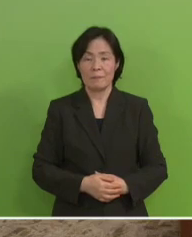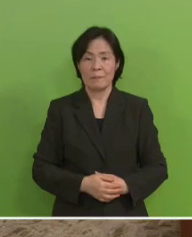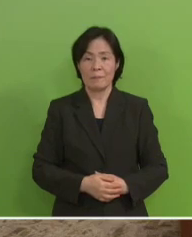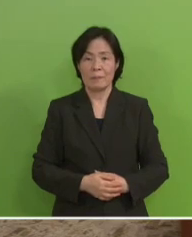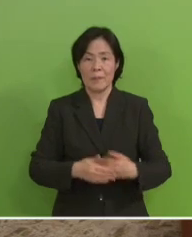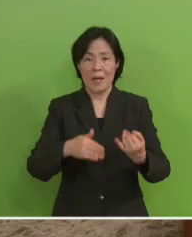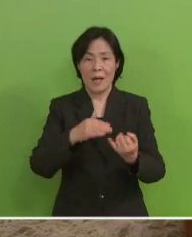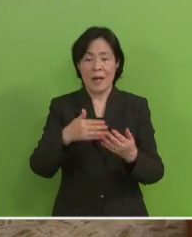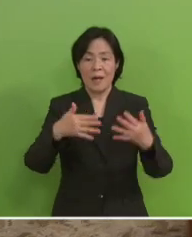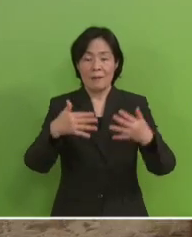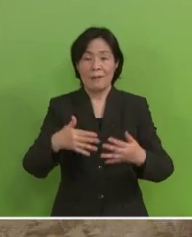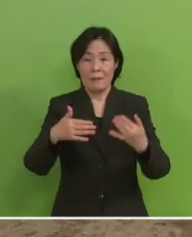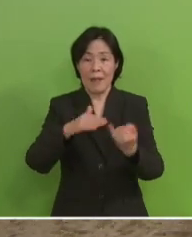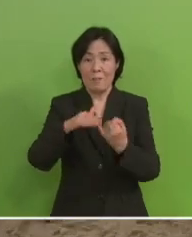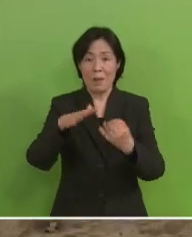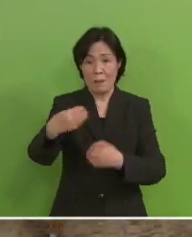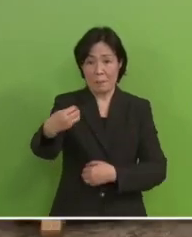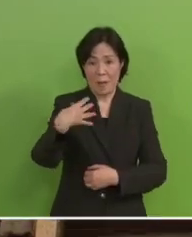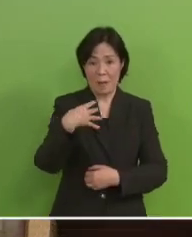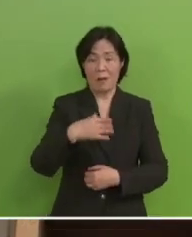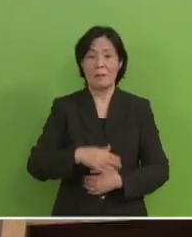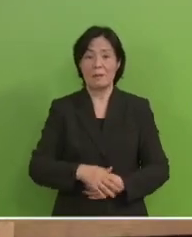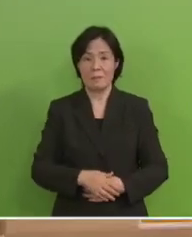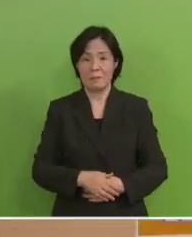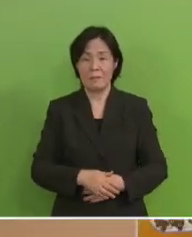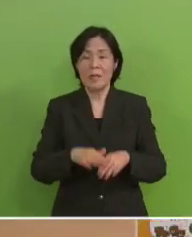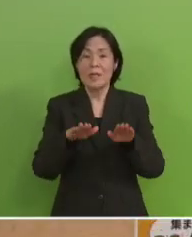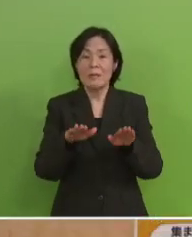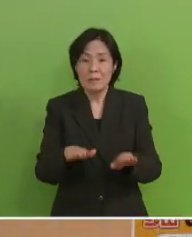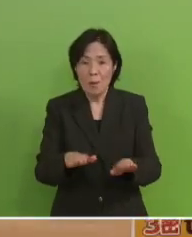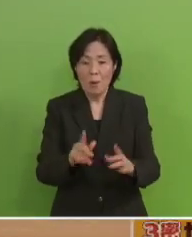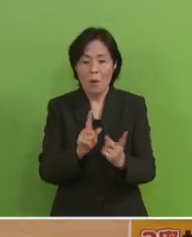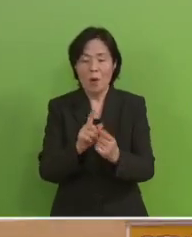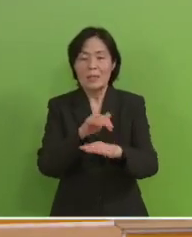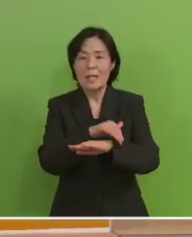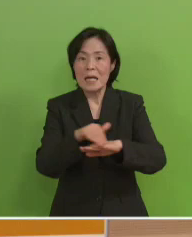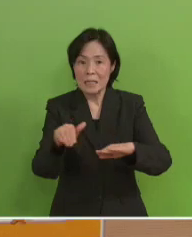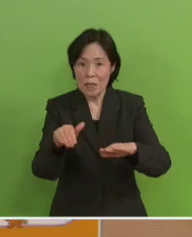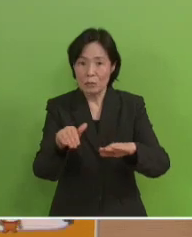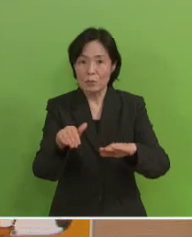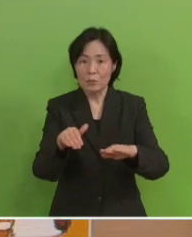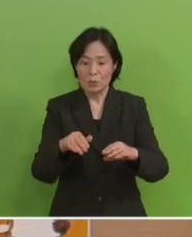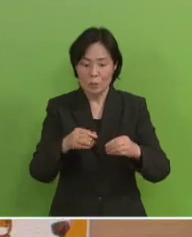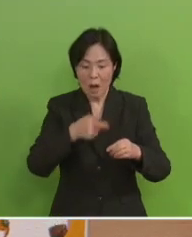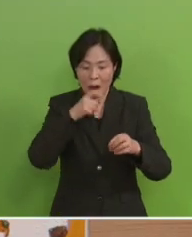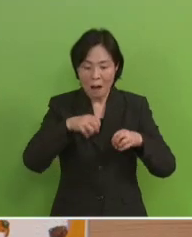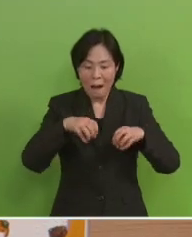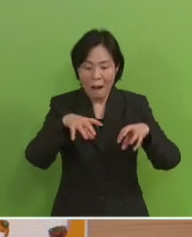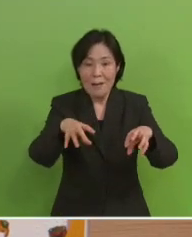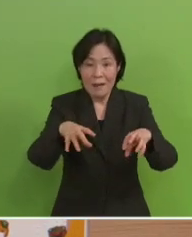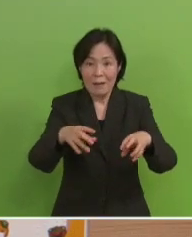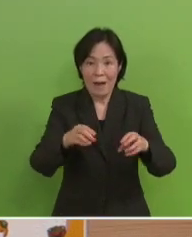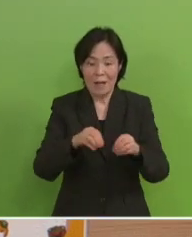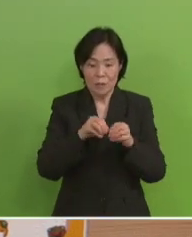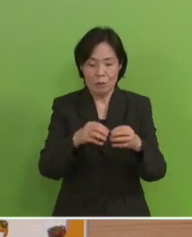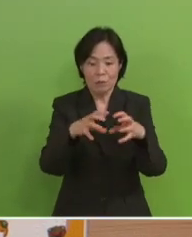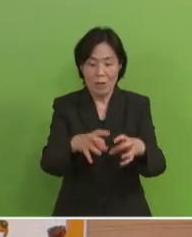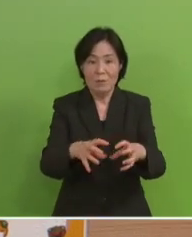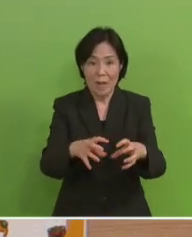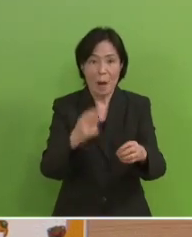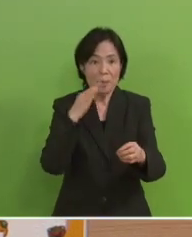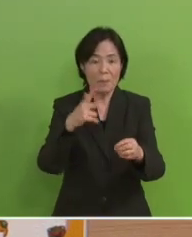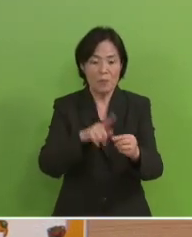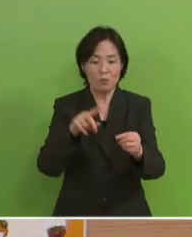テレビ姫ですがあの正拳の現在の対策というのが何回をクラスタ抑えるための字ターン妖精これも松山市中心